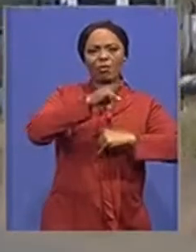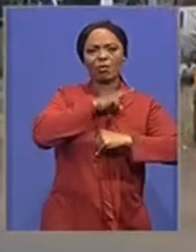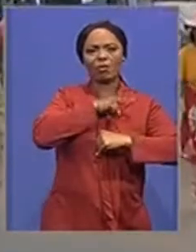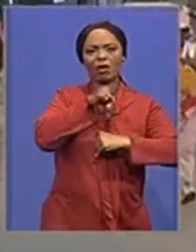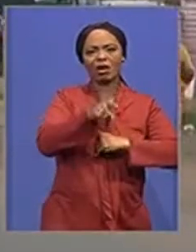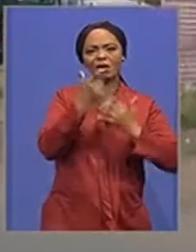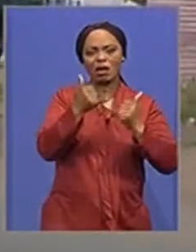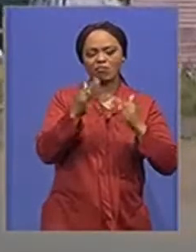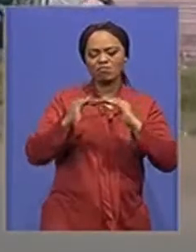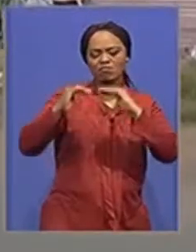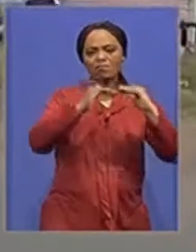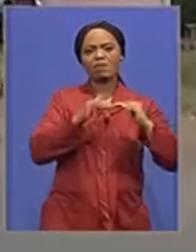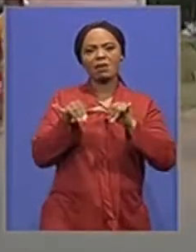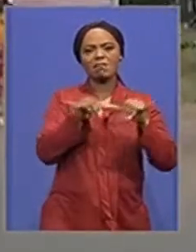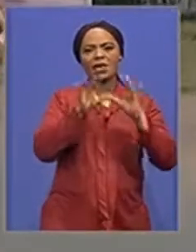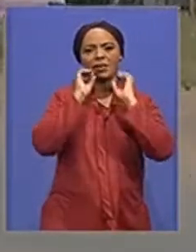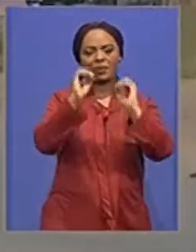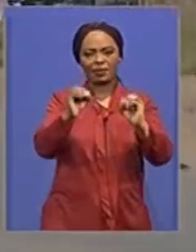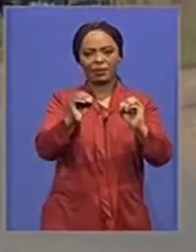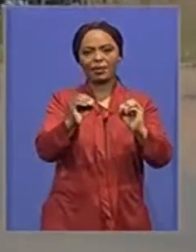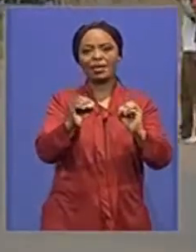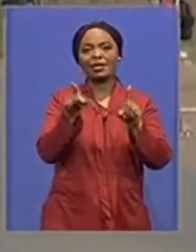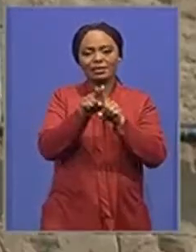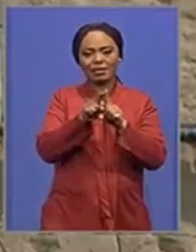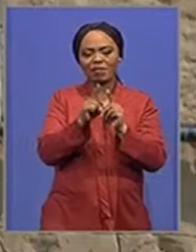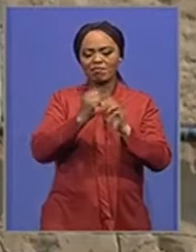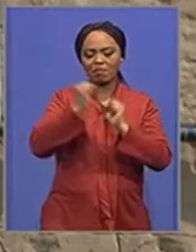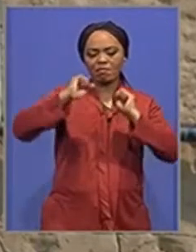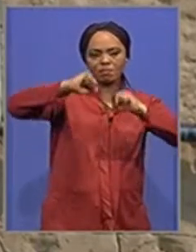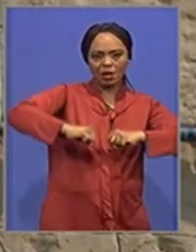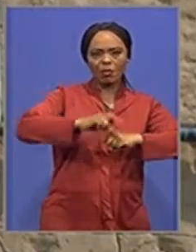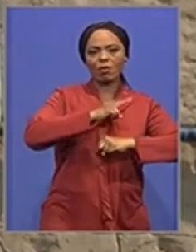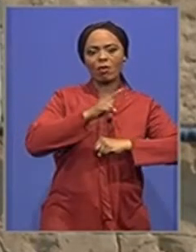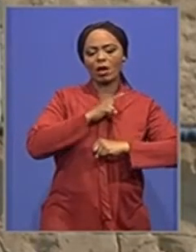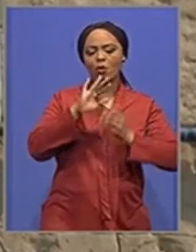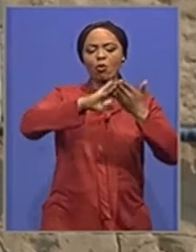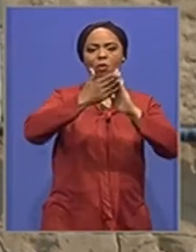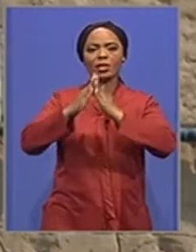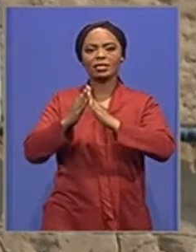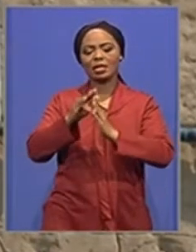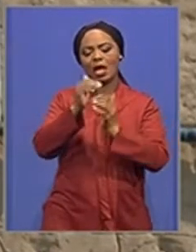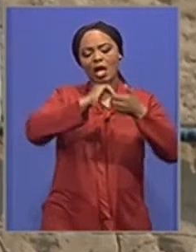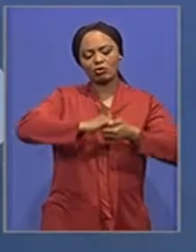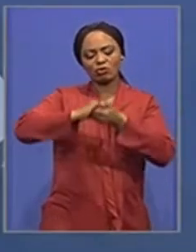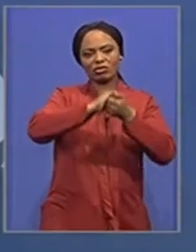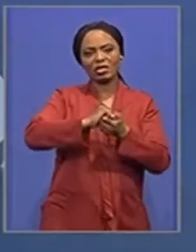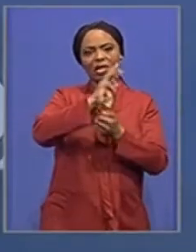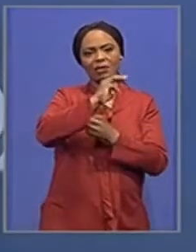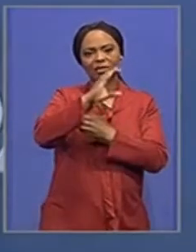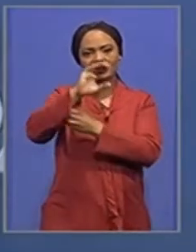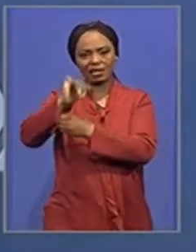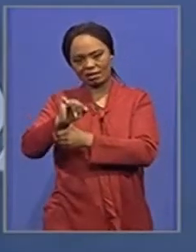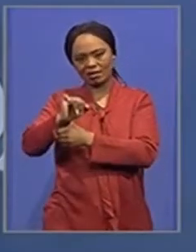teka ditekanyetso. Tsena tsohle di bile nakong ya puso ya Metsimaholo Community Association MCA ka